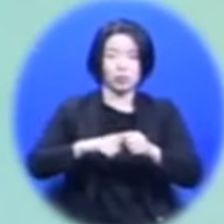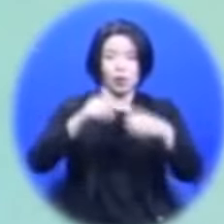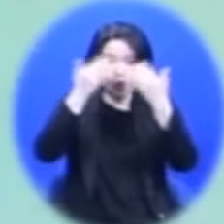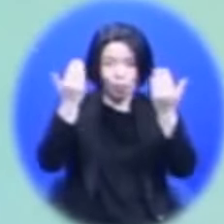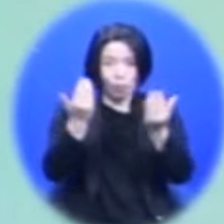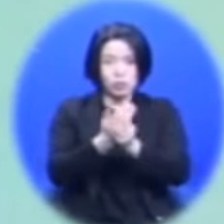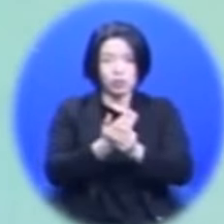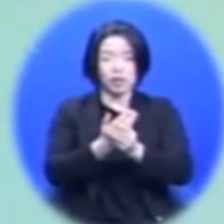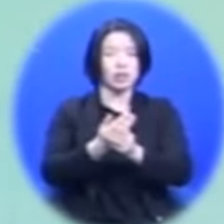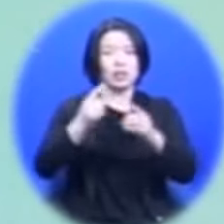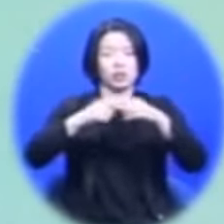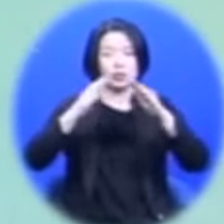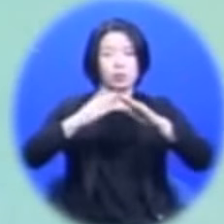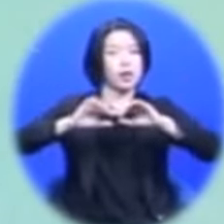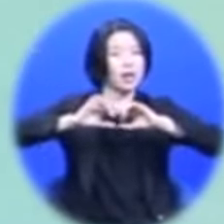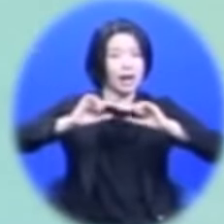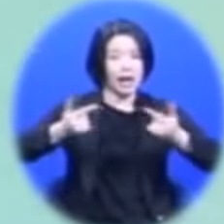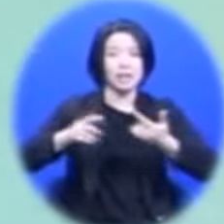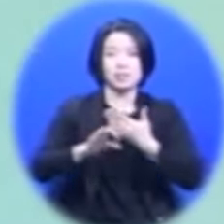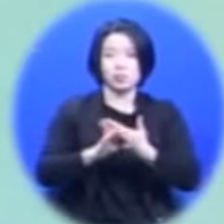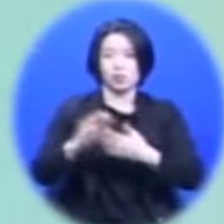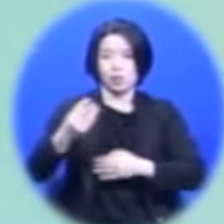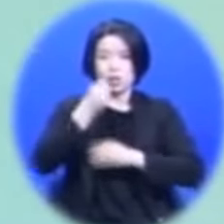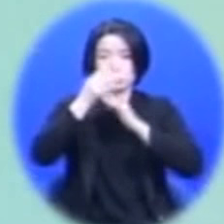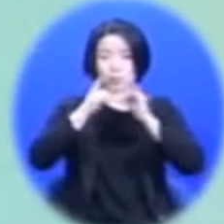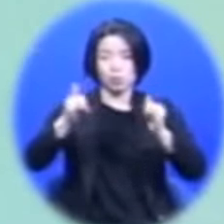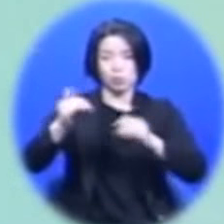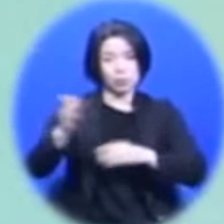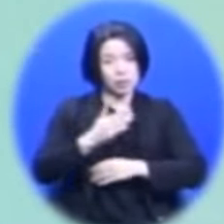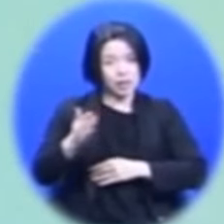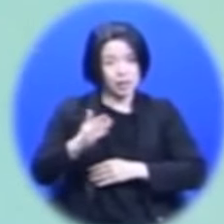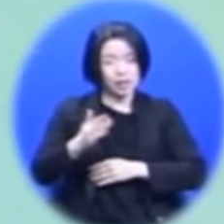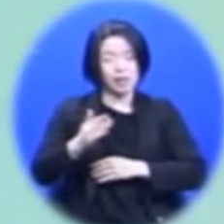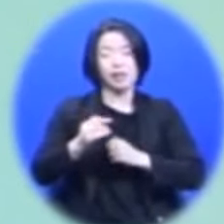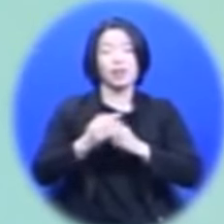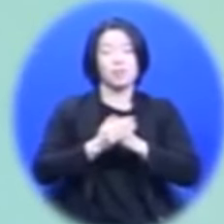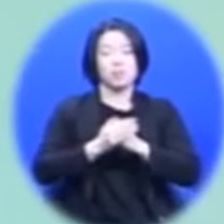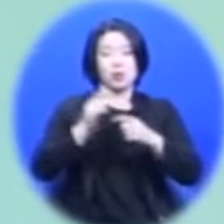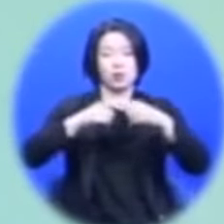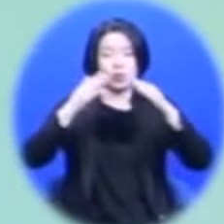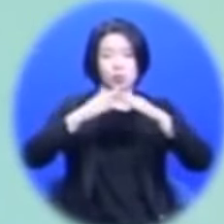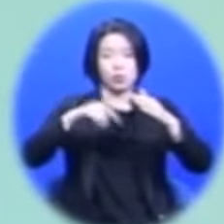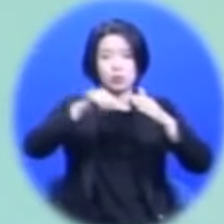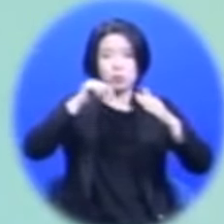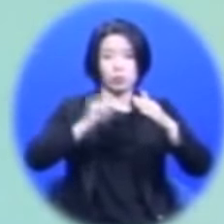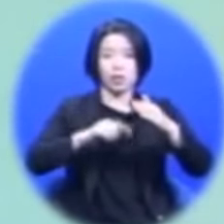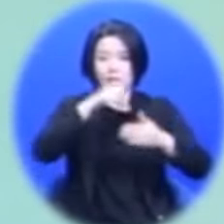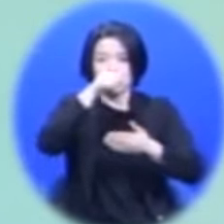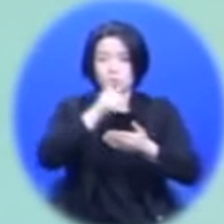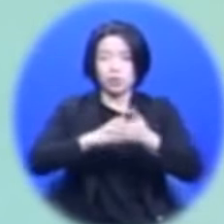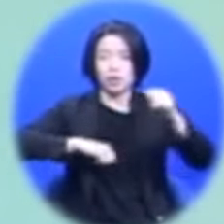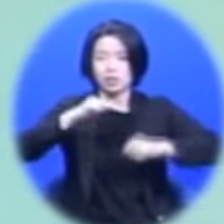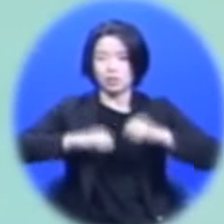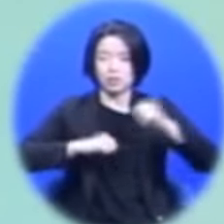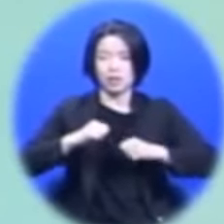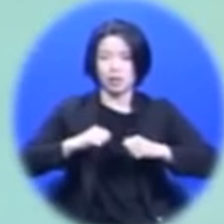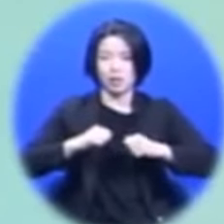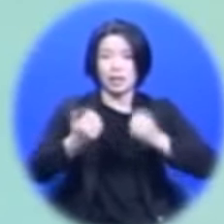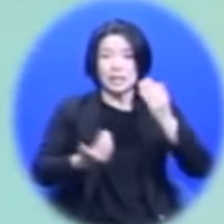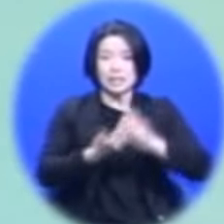아닌 경우에는 성도들 사이에 또는 교회 안에 어떤 죄의 역사가 나타나면 기도는 안